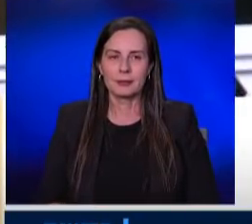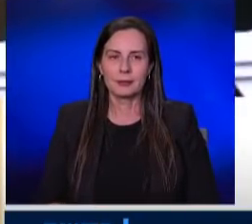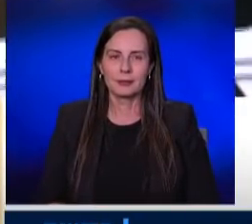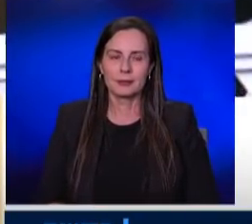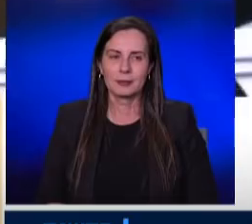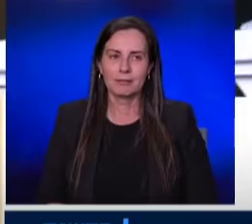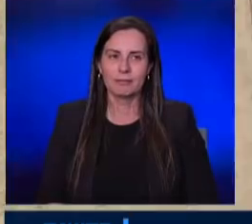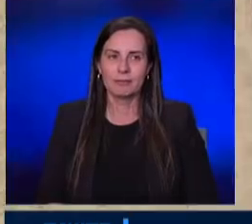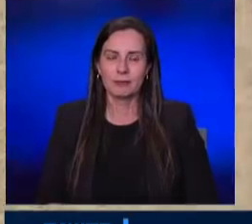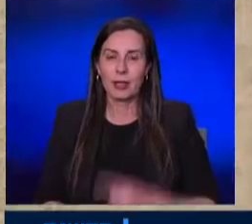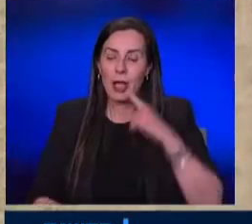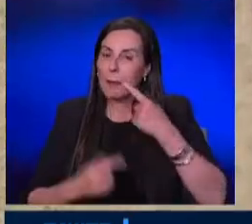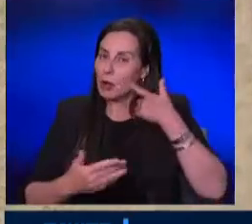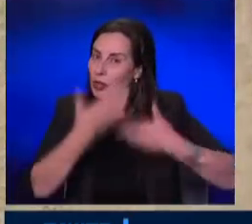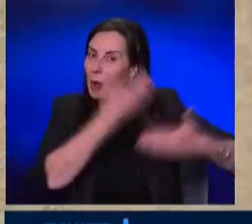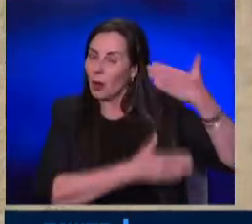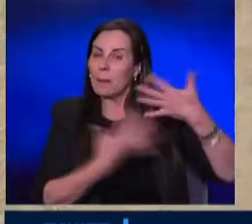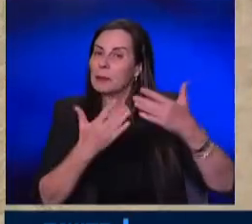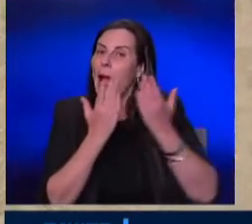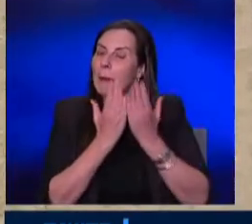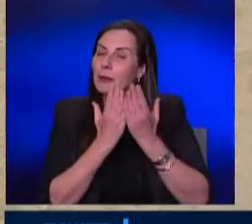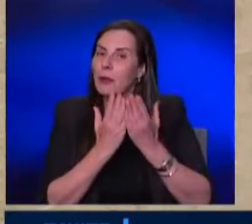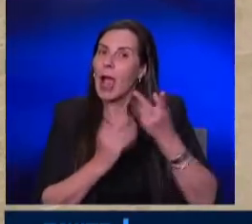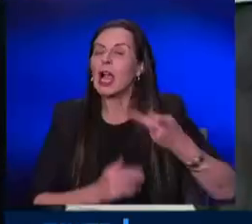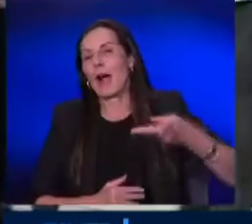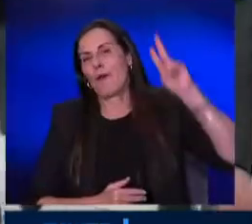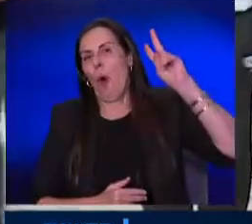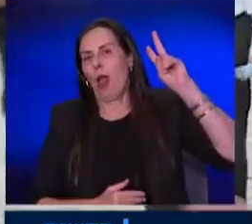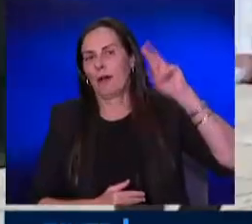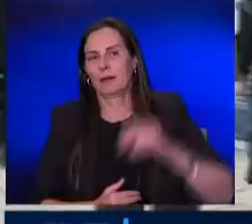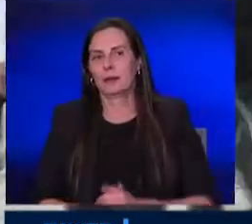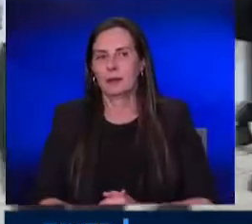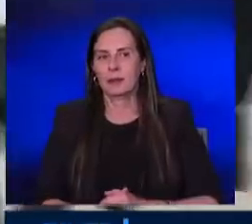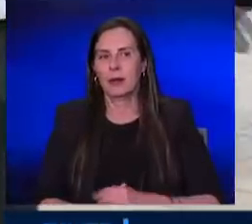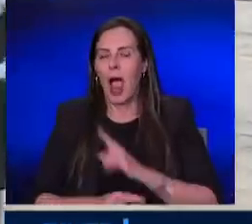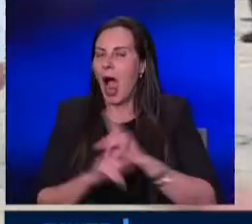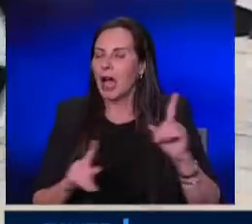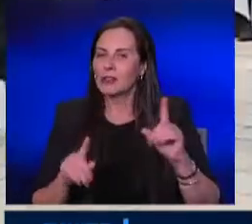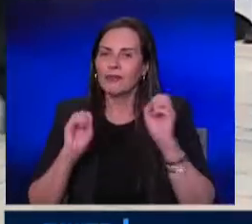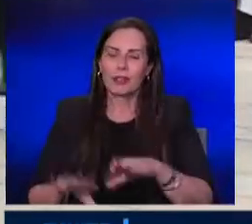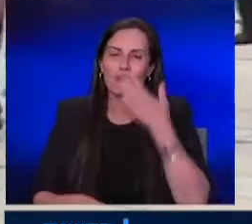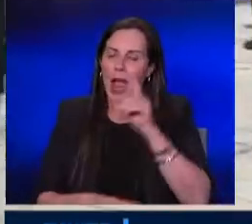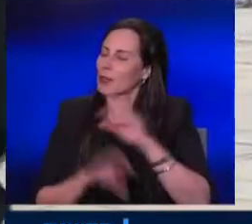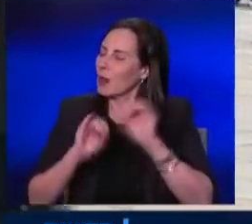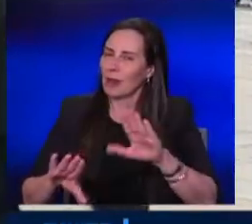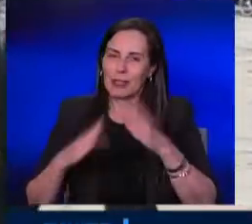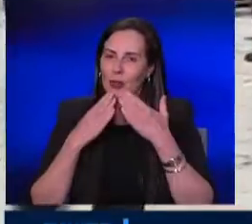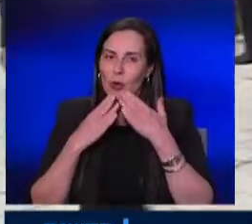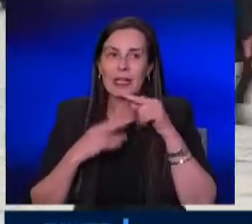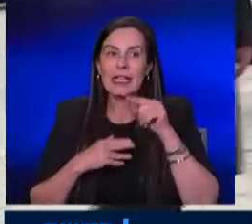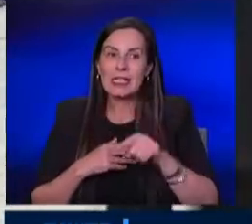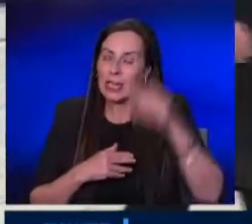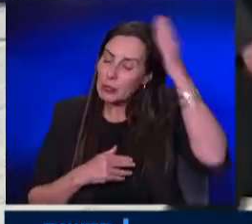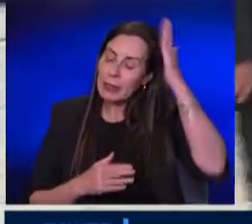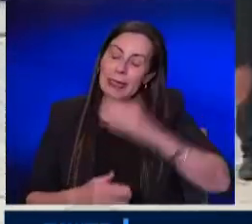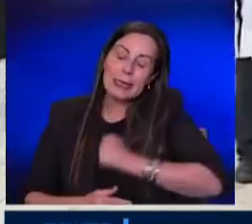לפי הערכות, בשנים הקודמות, מספר המתפללים היה כפול מהיום. אסור לנו להפקיר את ירושלים, אסור להפקיר את הכותל. זה שבנט